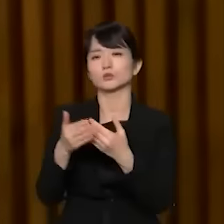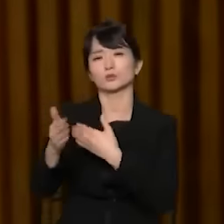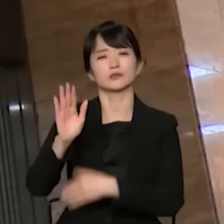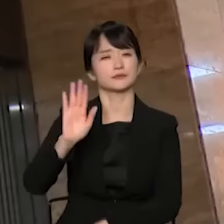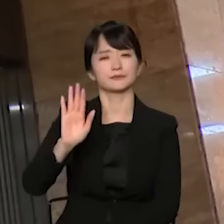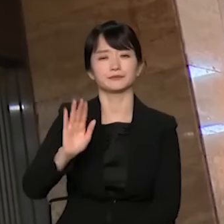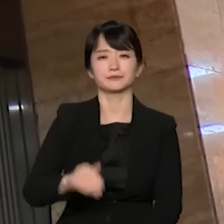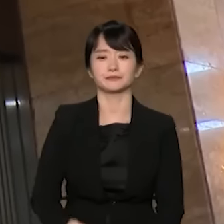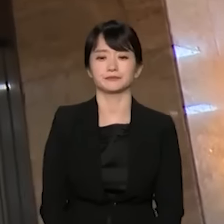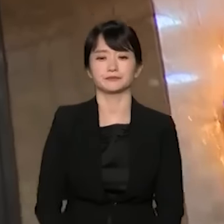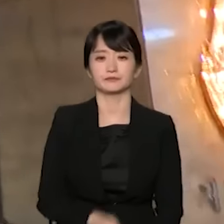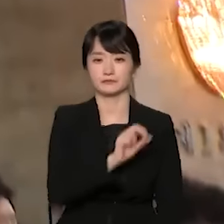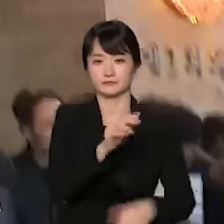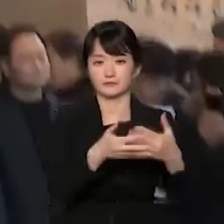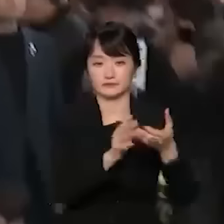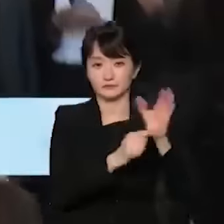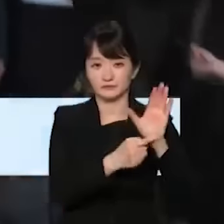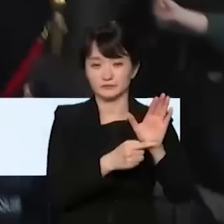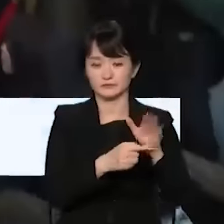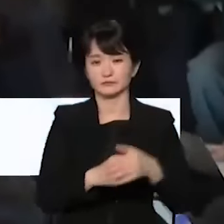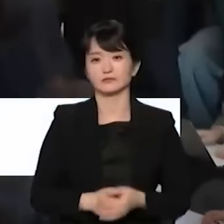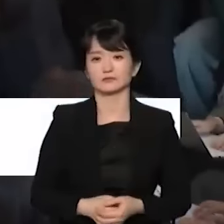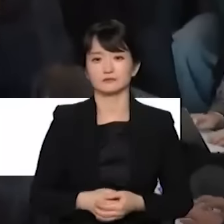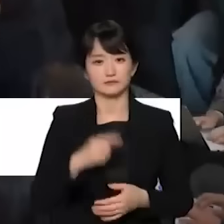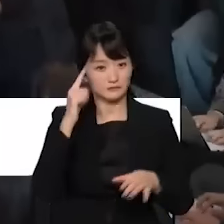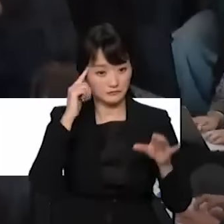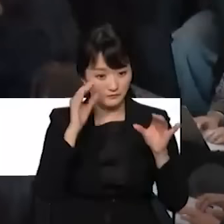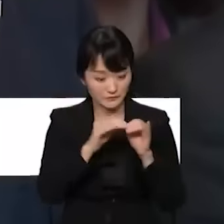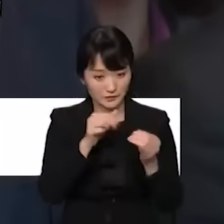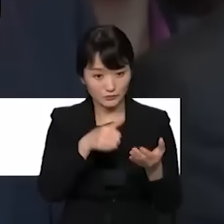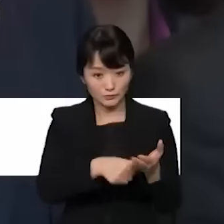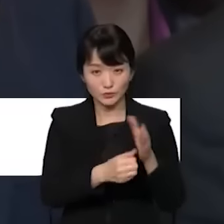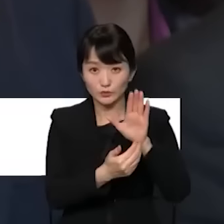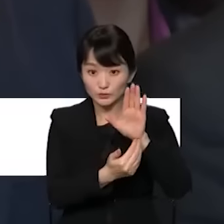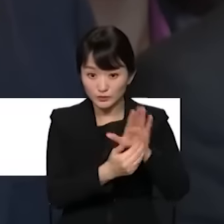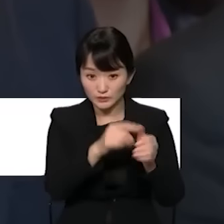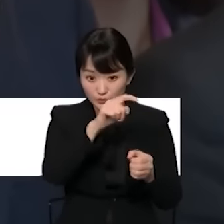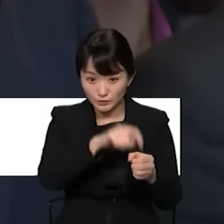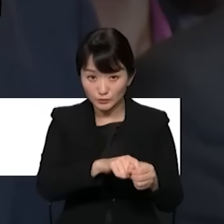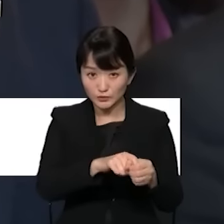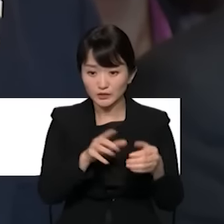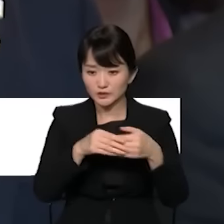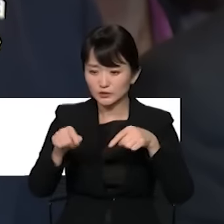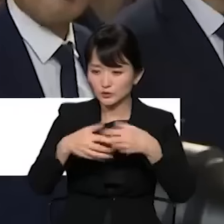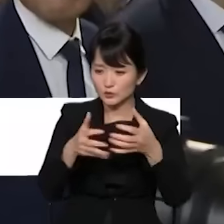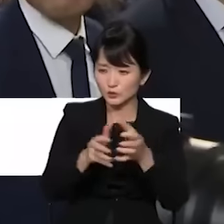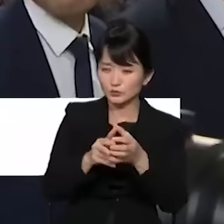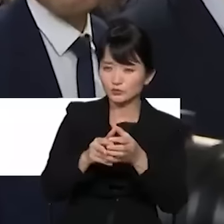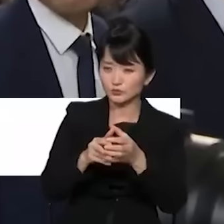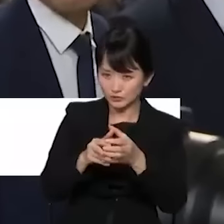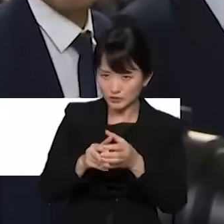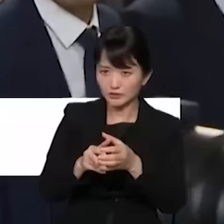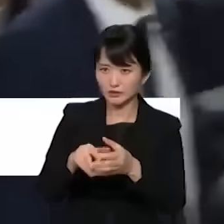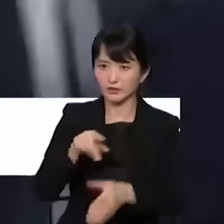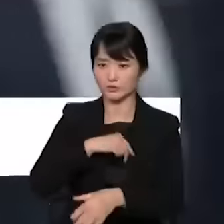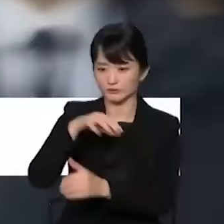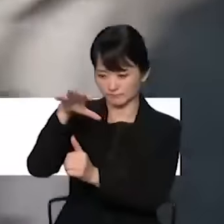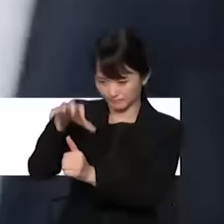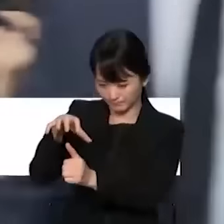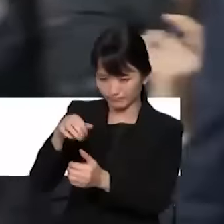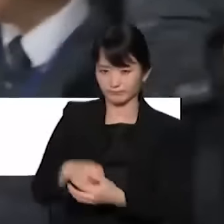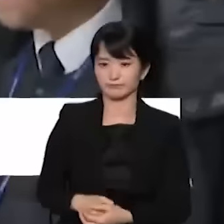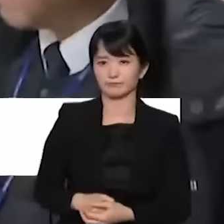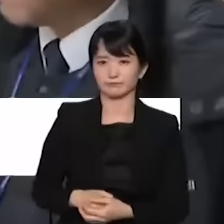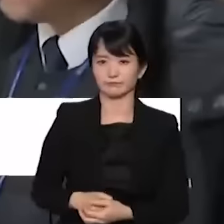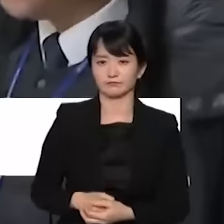했습니다. 야당은 이탈표를 막기 위해 지도부가 의원들을 가둬두고 있다고 비난했습니다. 본회의장 진입로에